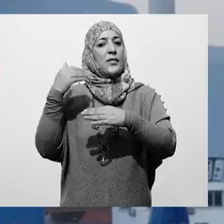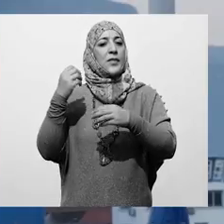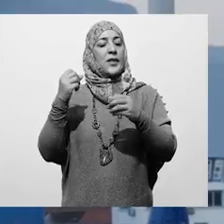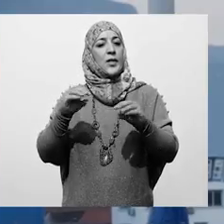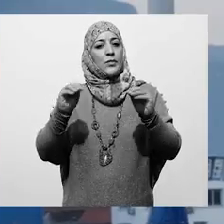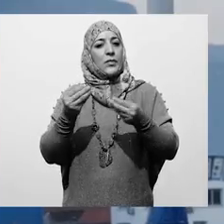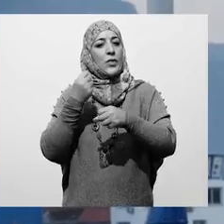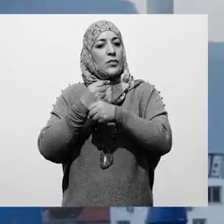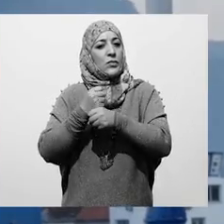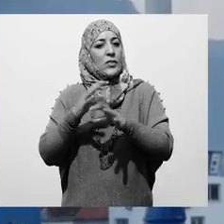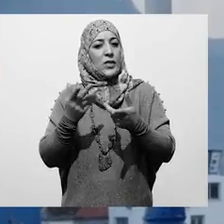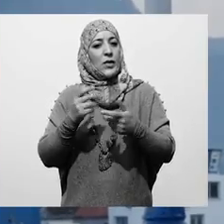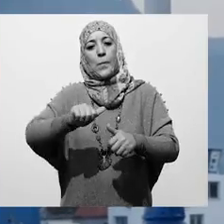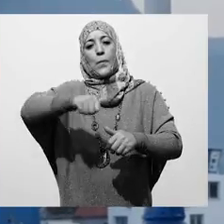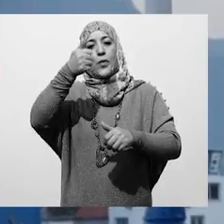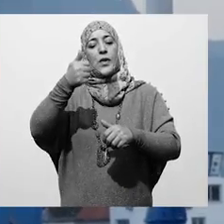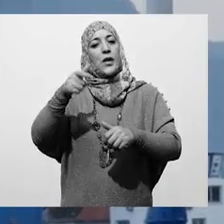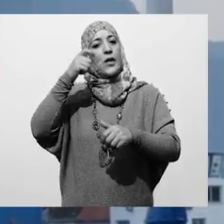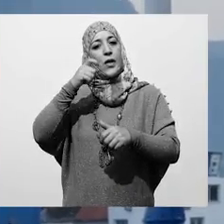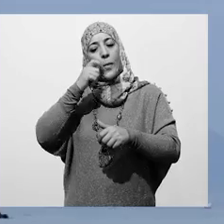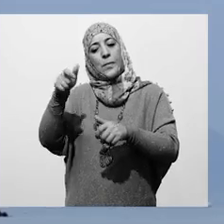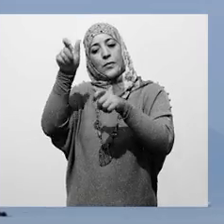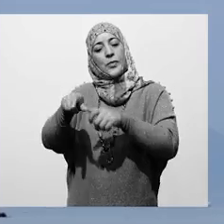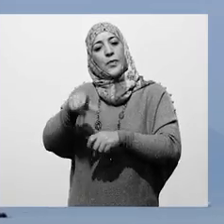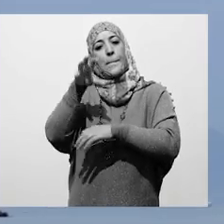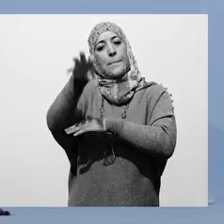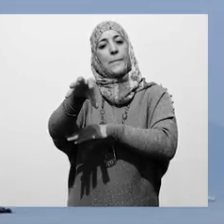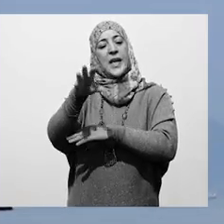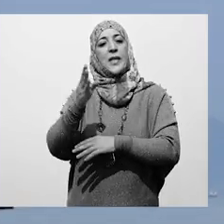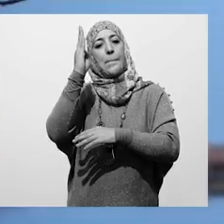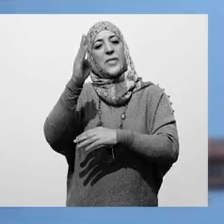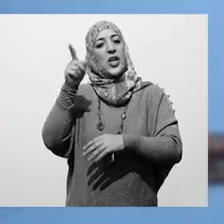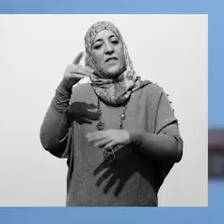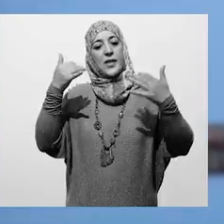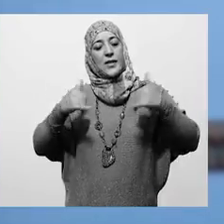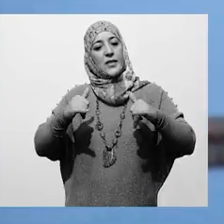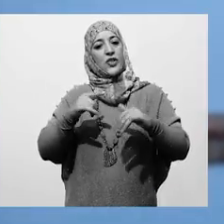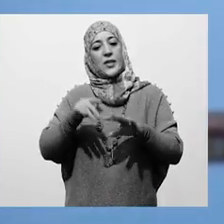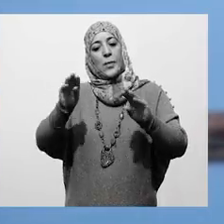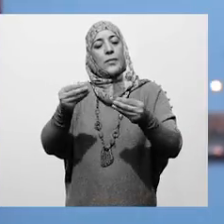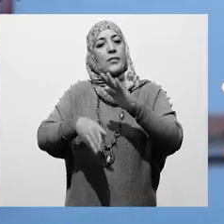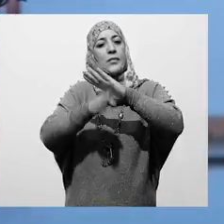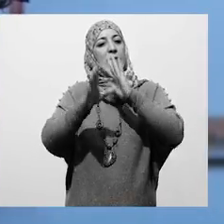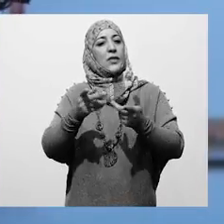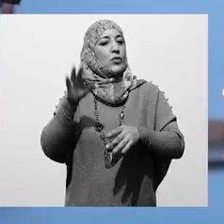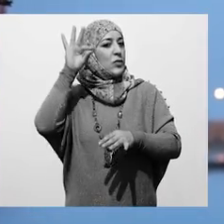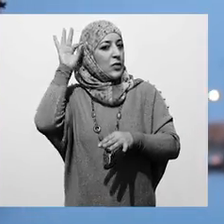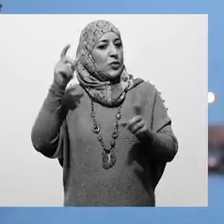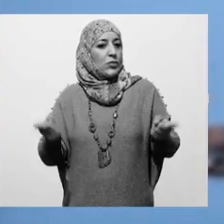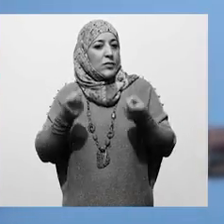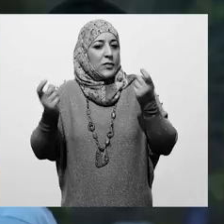Elle a été élaborée au début avec notre premier partenaire dans la Bidaya de Béjaïa. Ces enquêteurs sont partis en